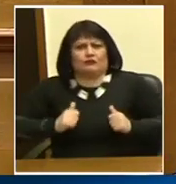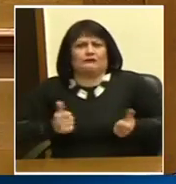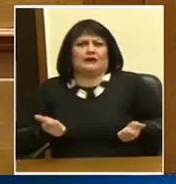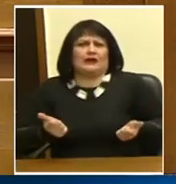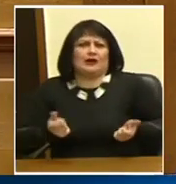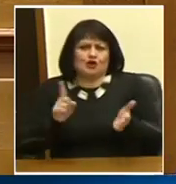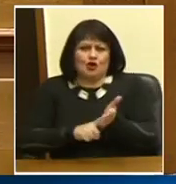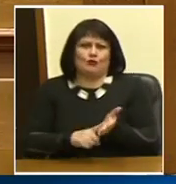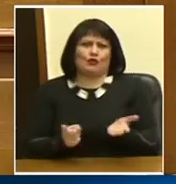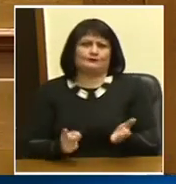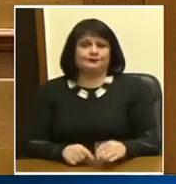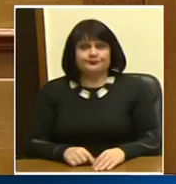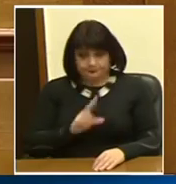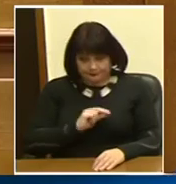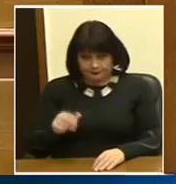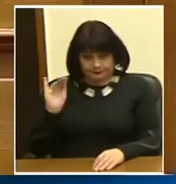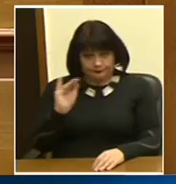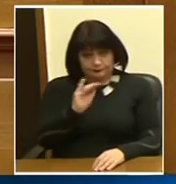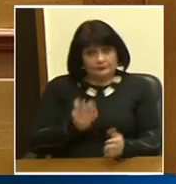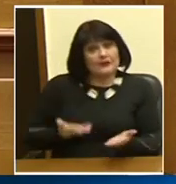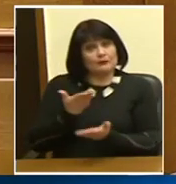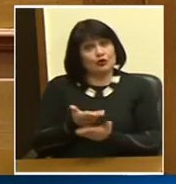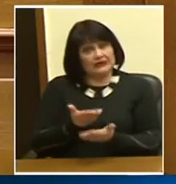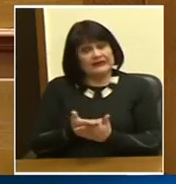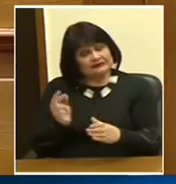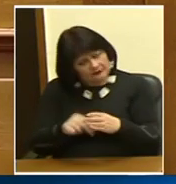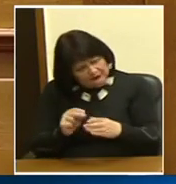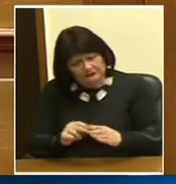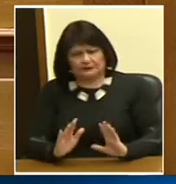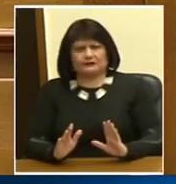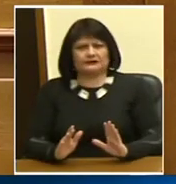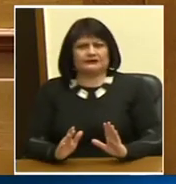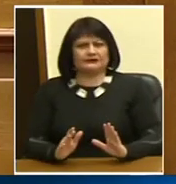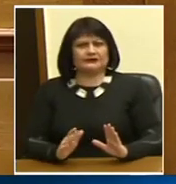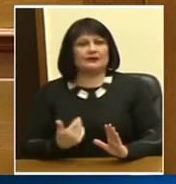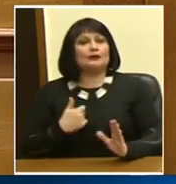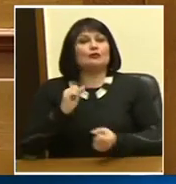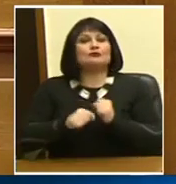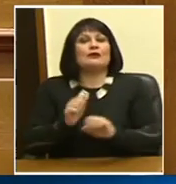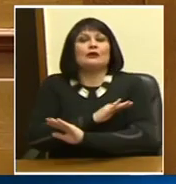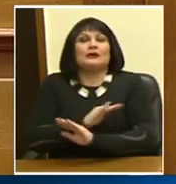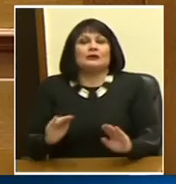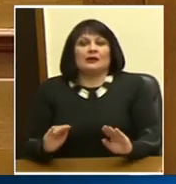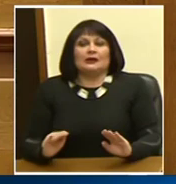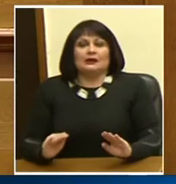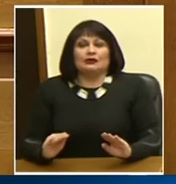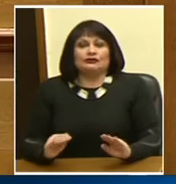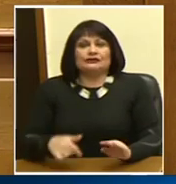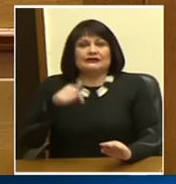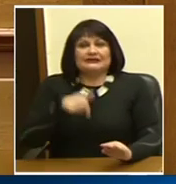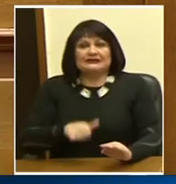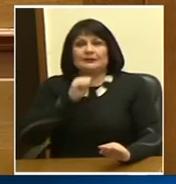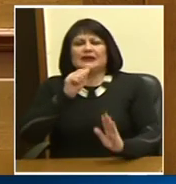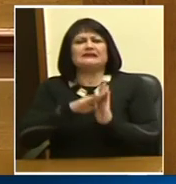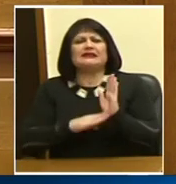Και το ίδιο θα σας καλέσω να κάνετε και με τις προτάσεις εκείνες που επιχειρούν να βάλουν ένα τέλος στη σημερινή συνταγματική